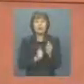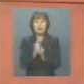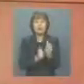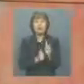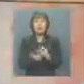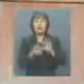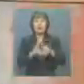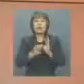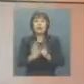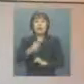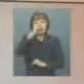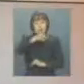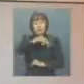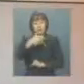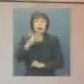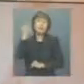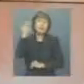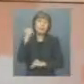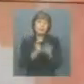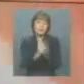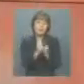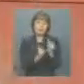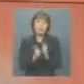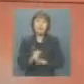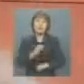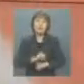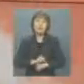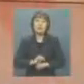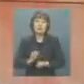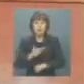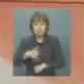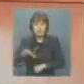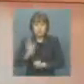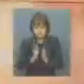PBS ทีมสปิริตเมื่อวันที่ผ่านมาสวัสดีฉันต้องลาไปก่อนสวัสดีค่ะ